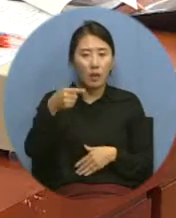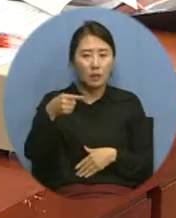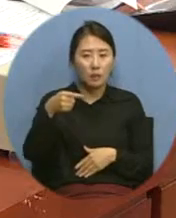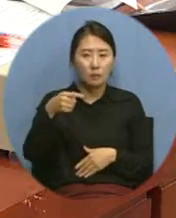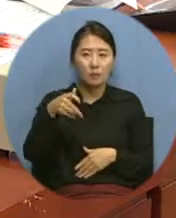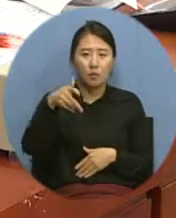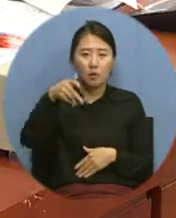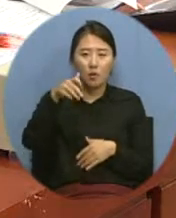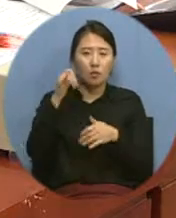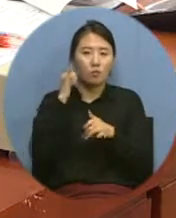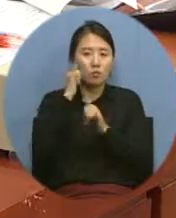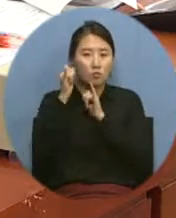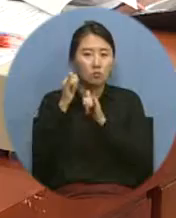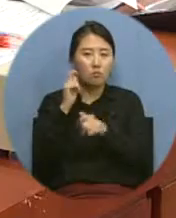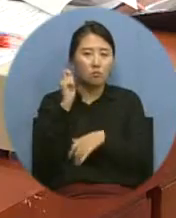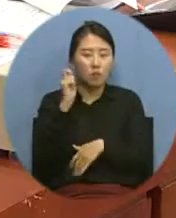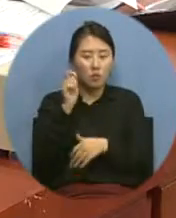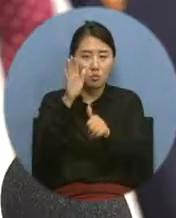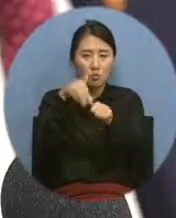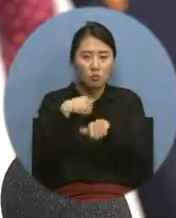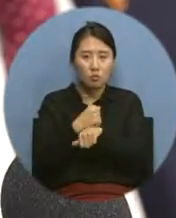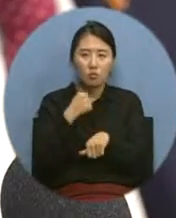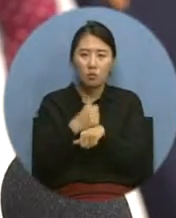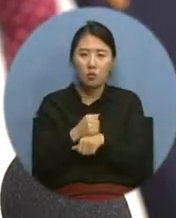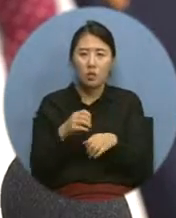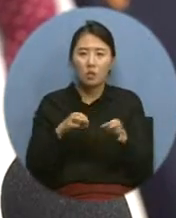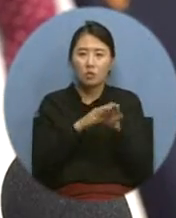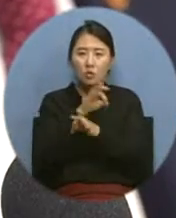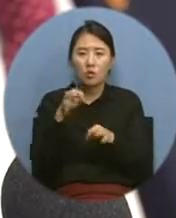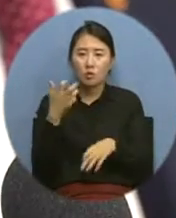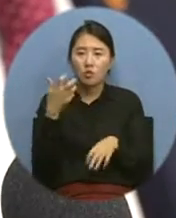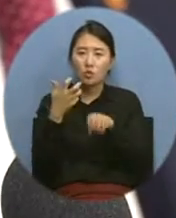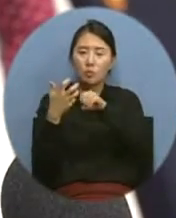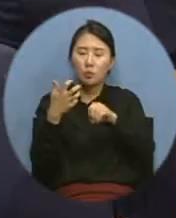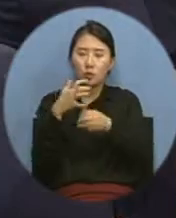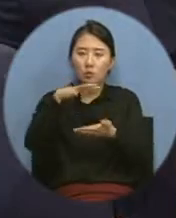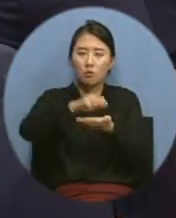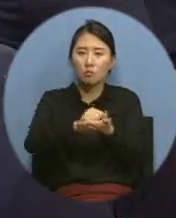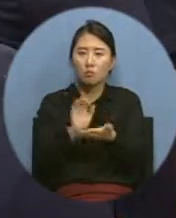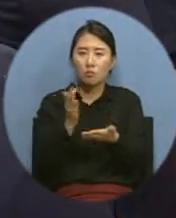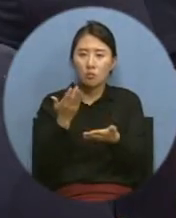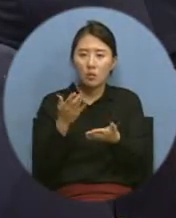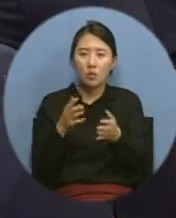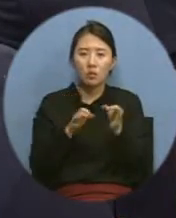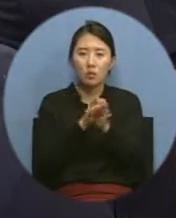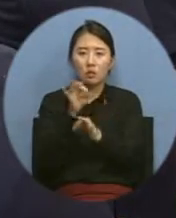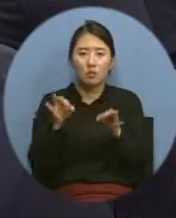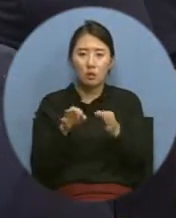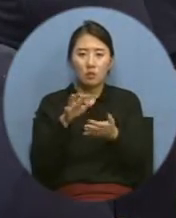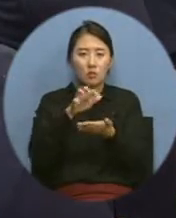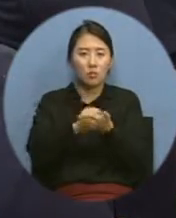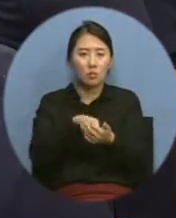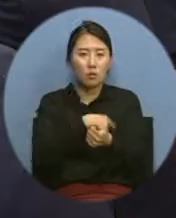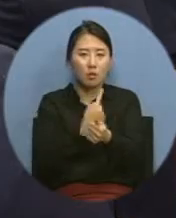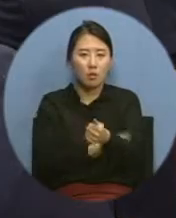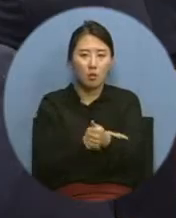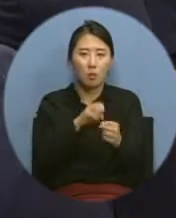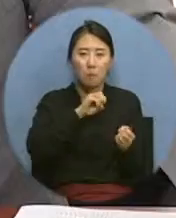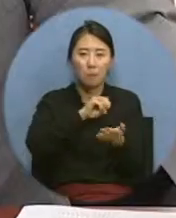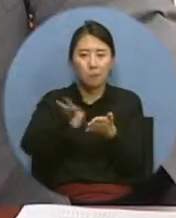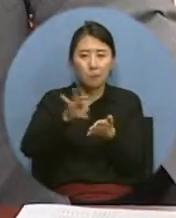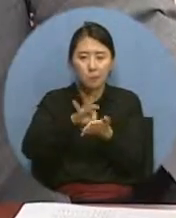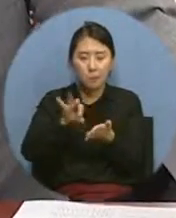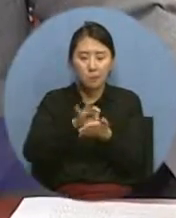콜 택시 업계에 진출한 후 시장의 70% 를 점유하고 있다 며 시장 지배력 남용 을 우려했습니다